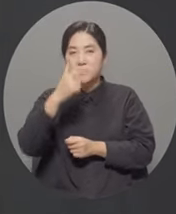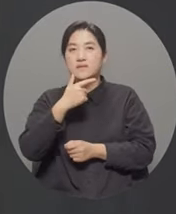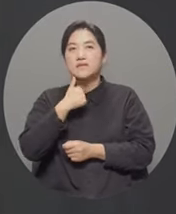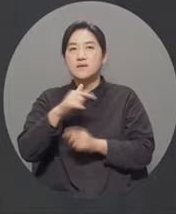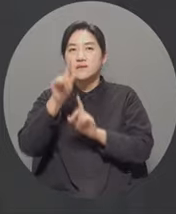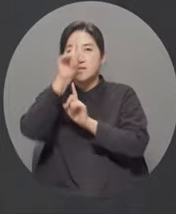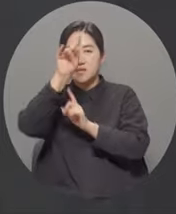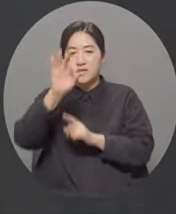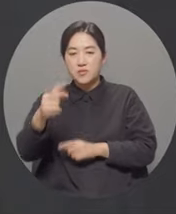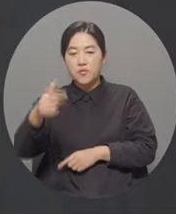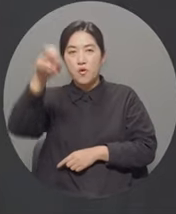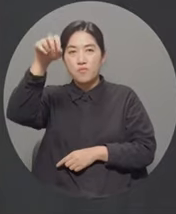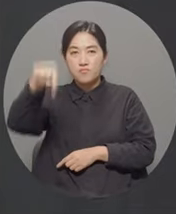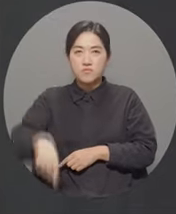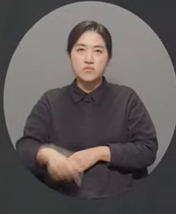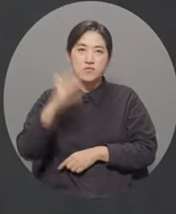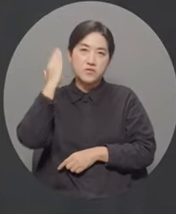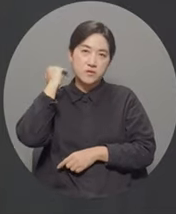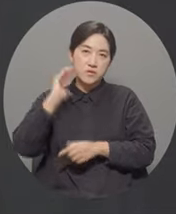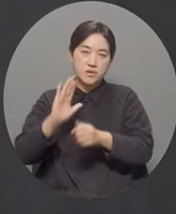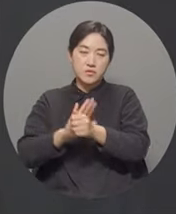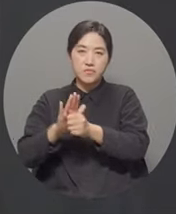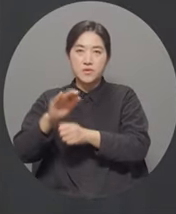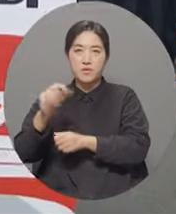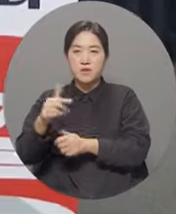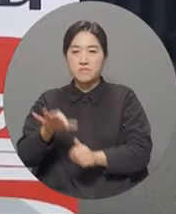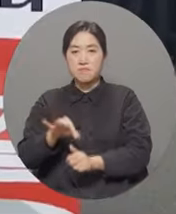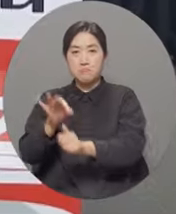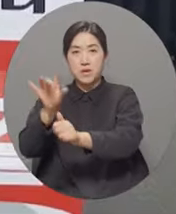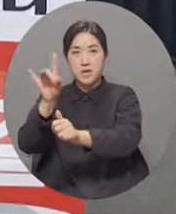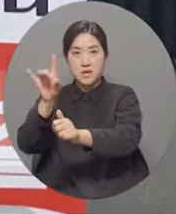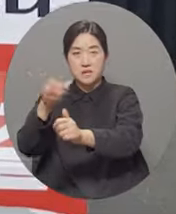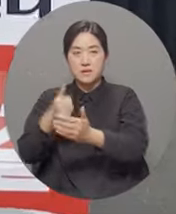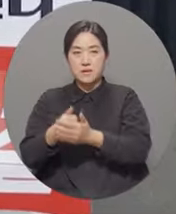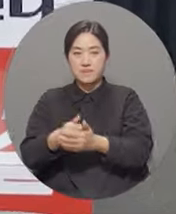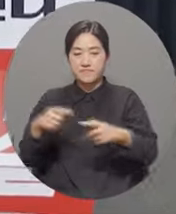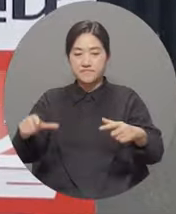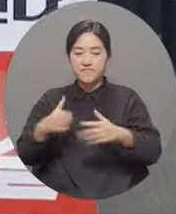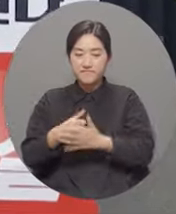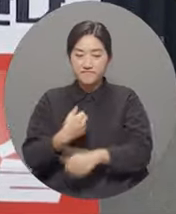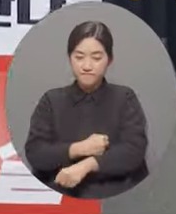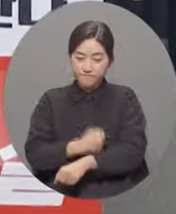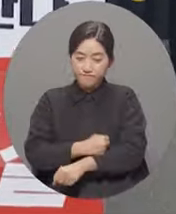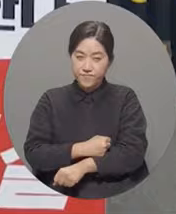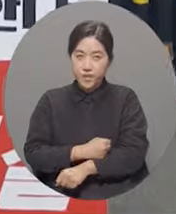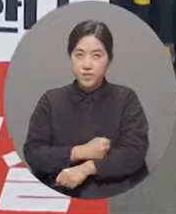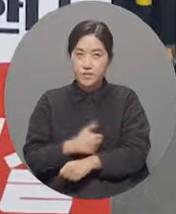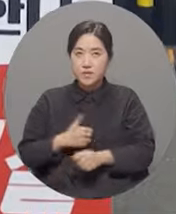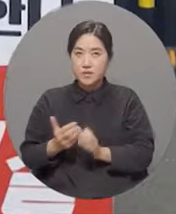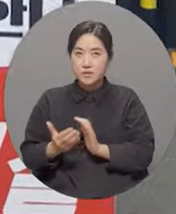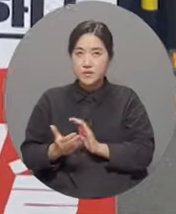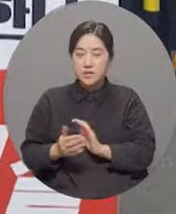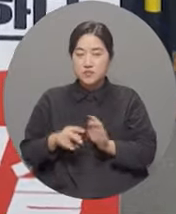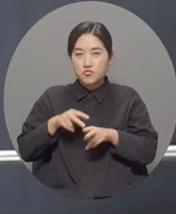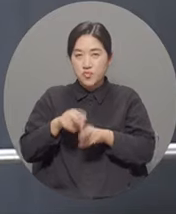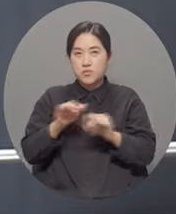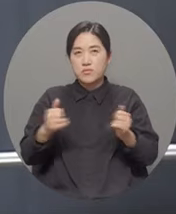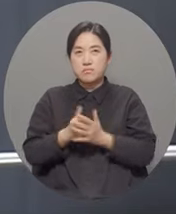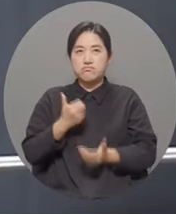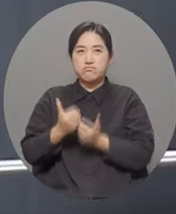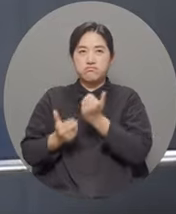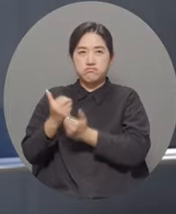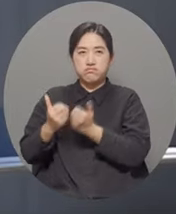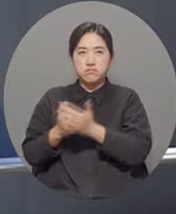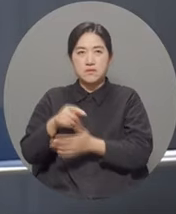이원무 전 대통령실 비서관이 전략 공천자 지역구를 일궈온 예비 후보들은 거세에 반발했습니다